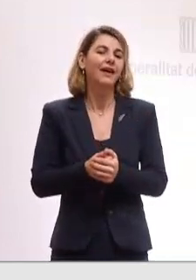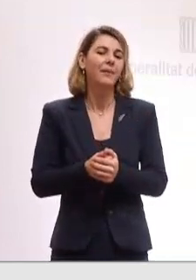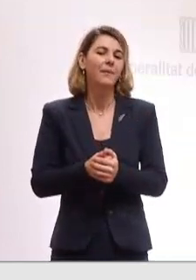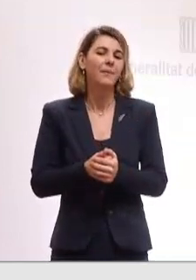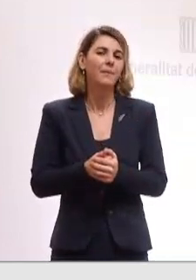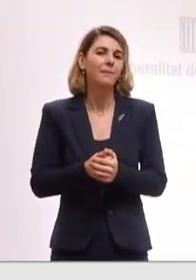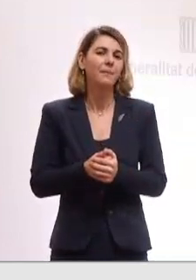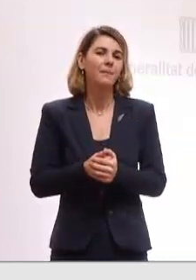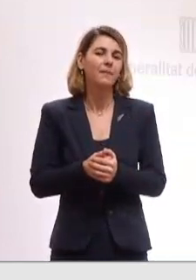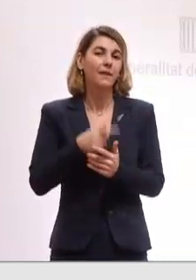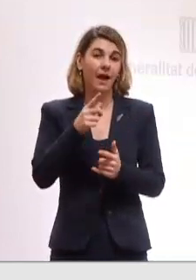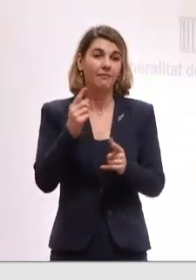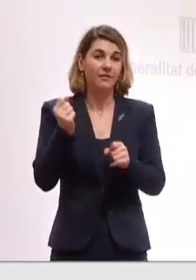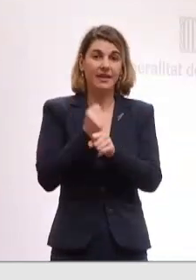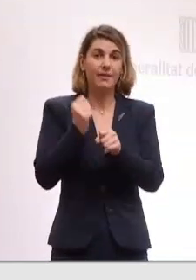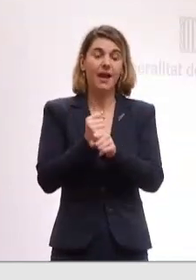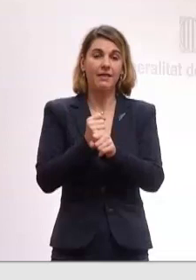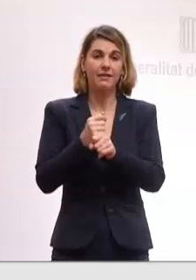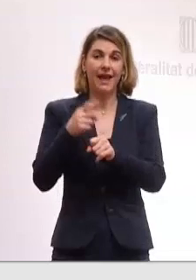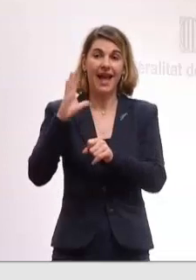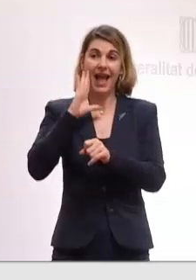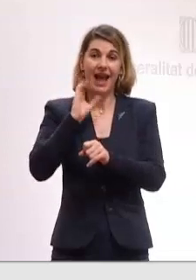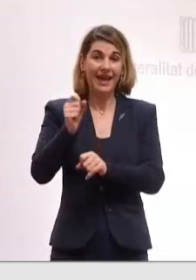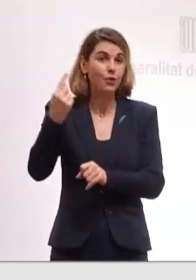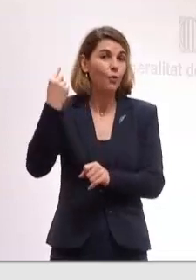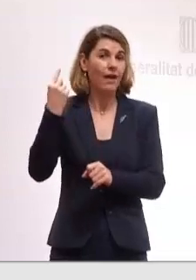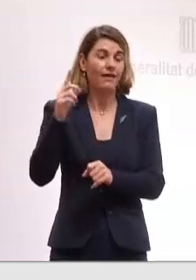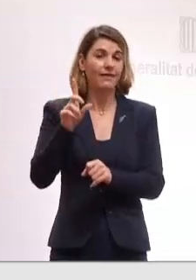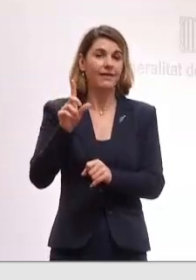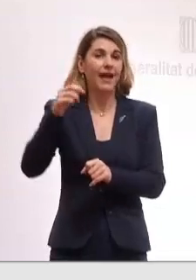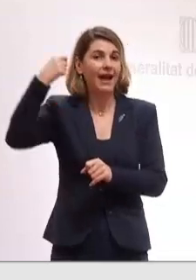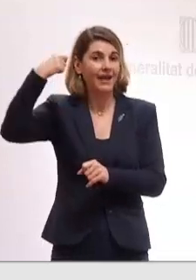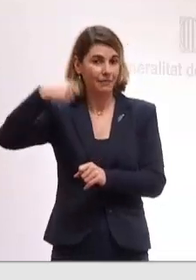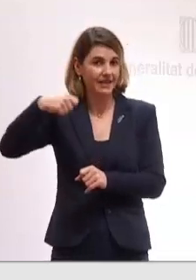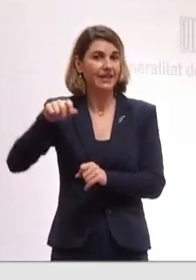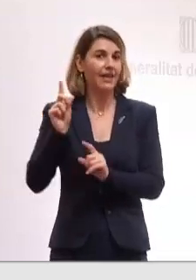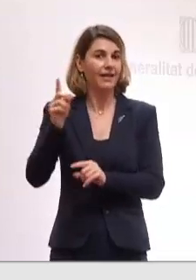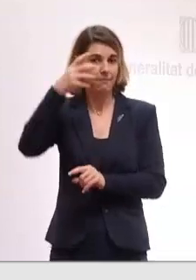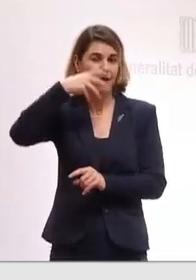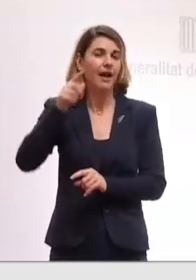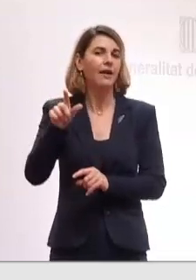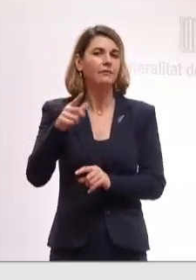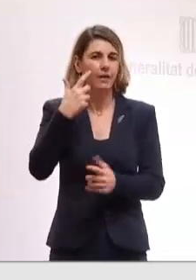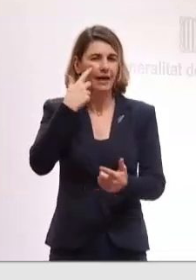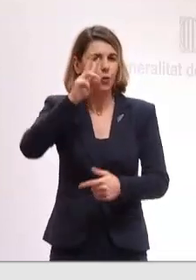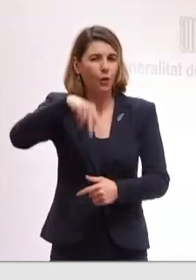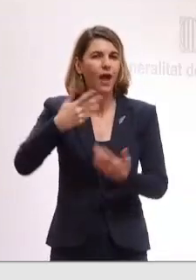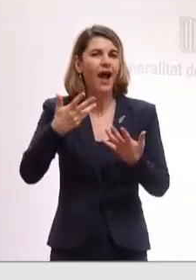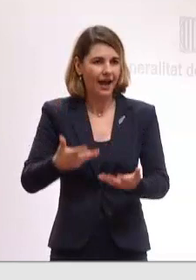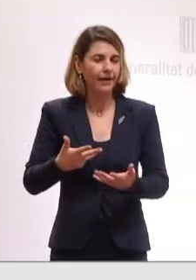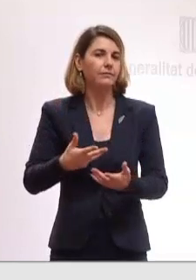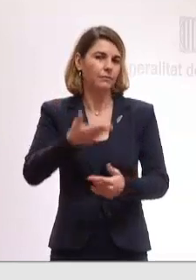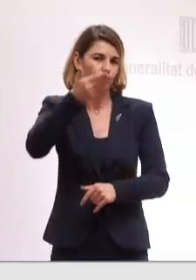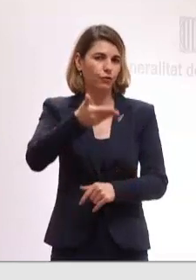govern d'aquell govern, i especialment del seu president, sigui reconeguda. No va ser massa reivindicada, ni